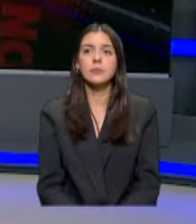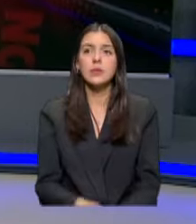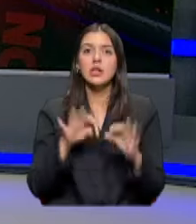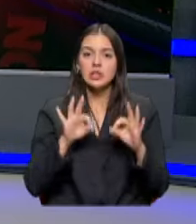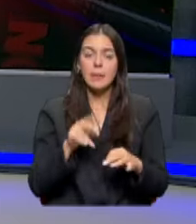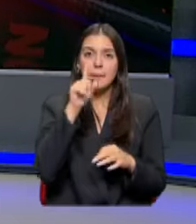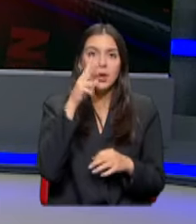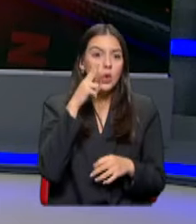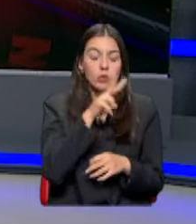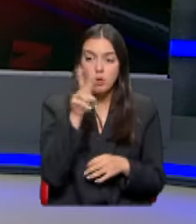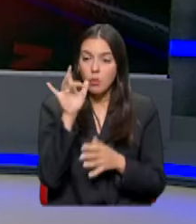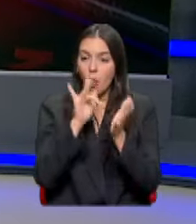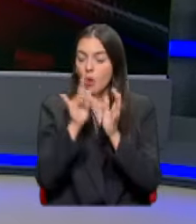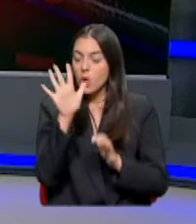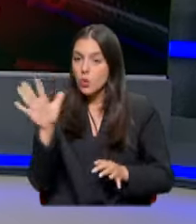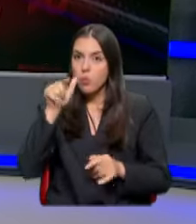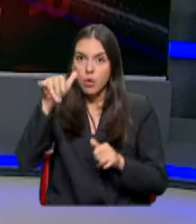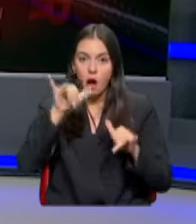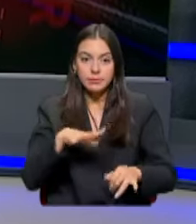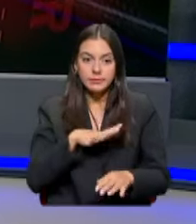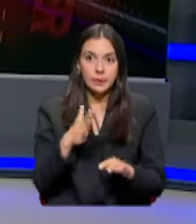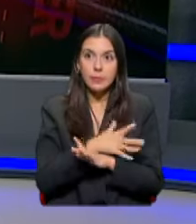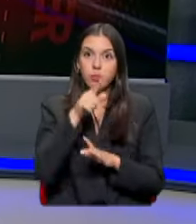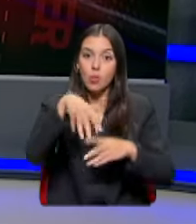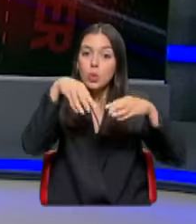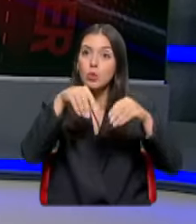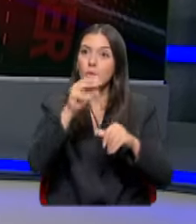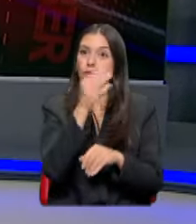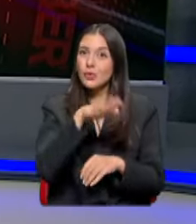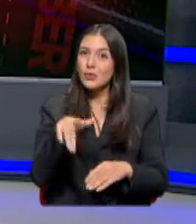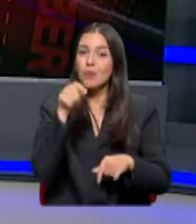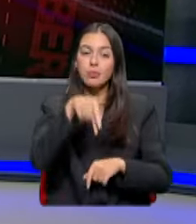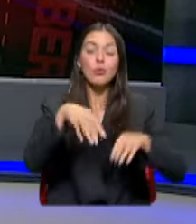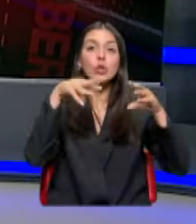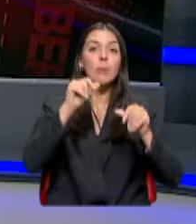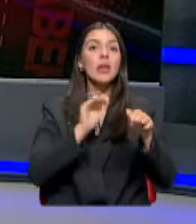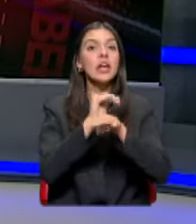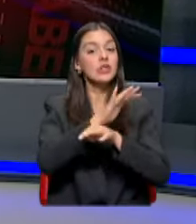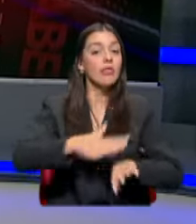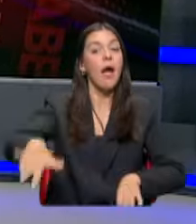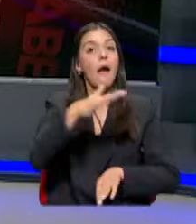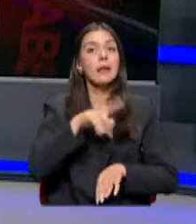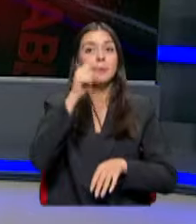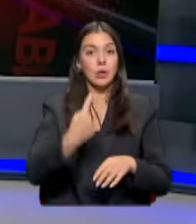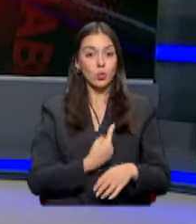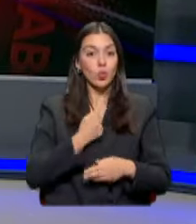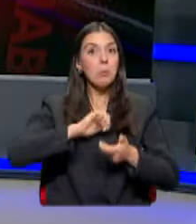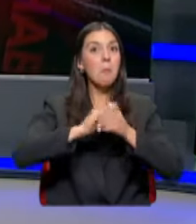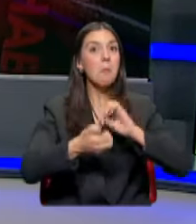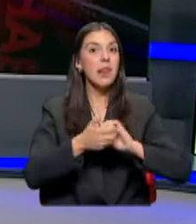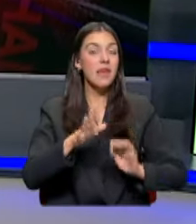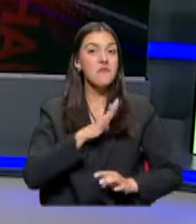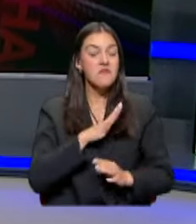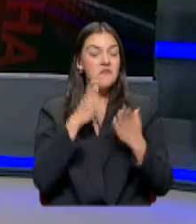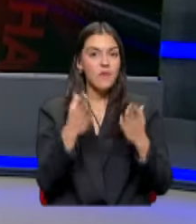Şimdi bir gözümüz Orta Doğu'da, buna da hakkımız var. Çünkü bu toprakların çocuğuyuz, bu topraklarda yaşayan herkesle bir duygu birliği